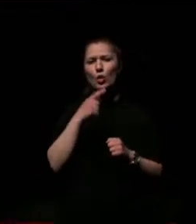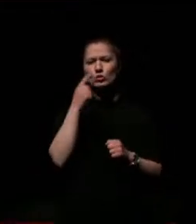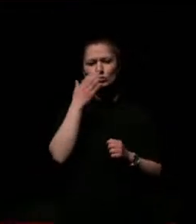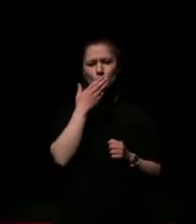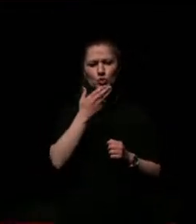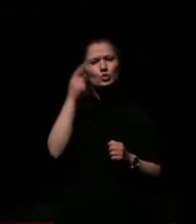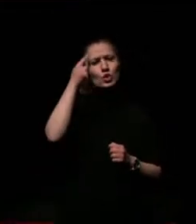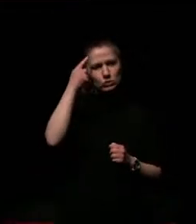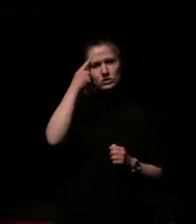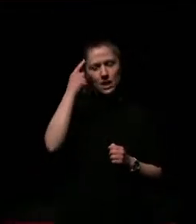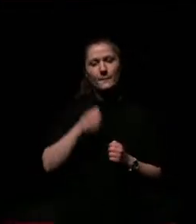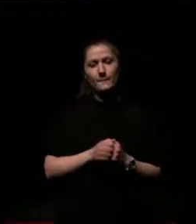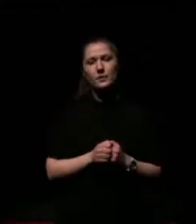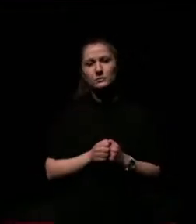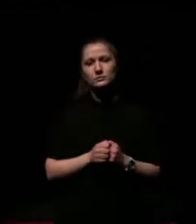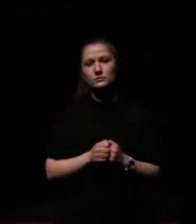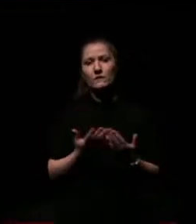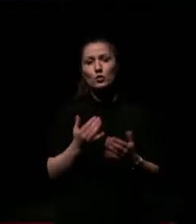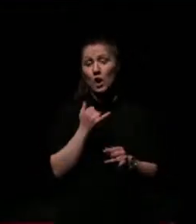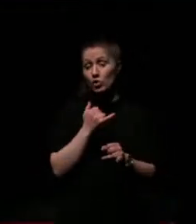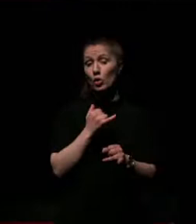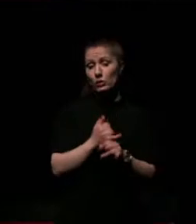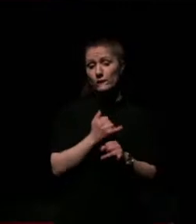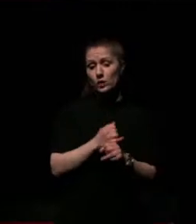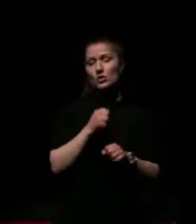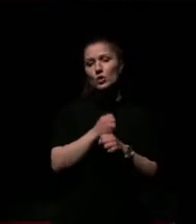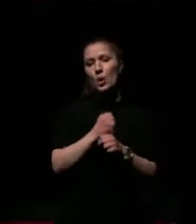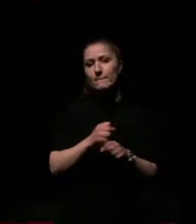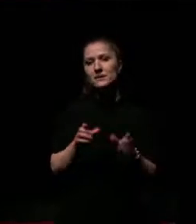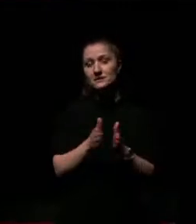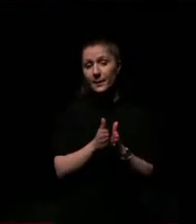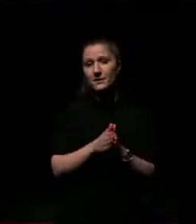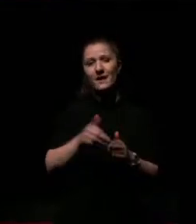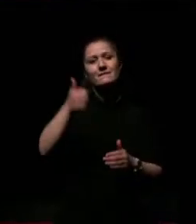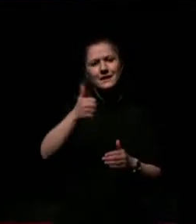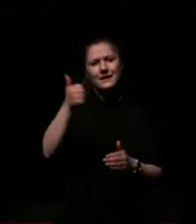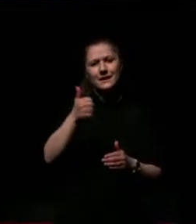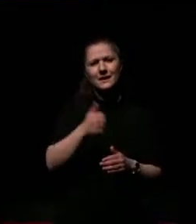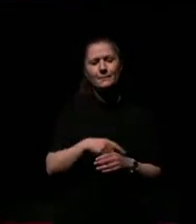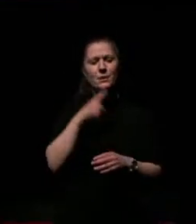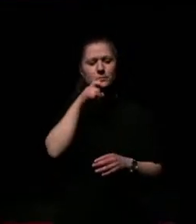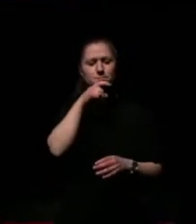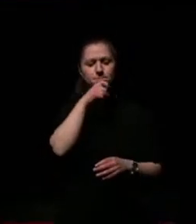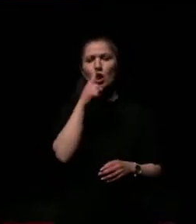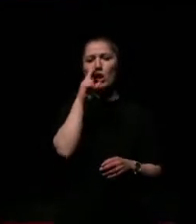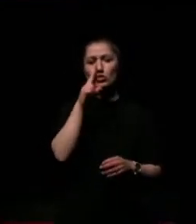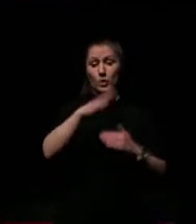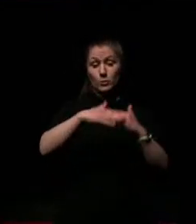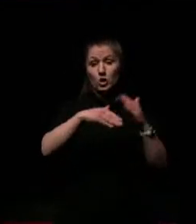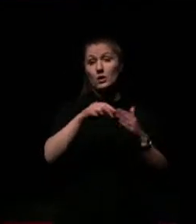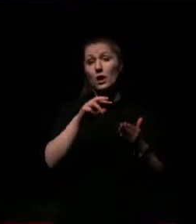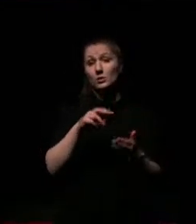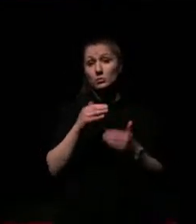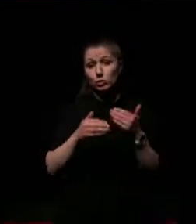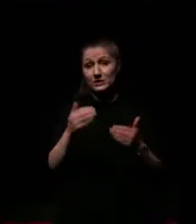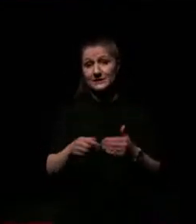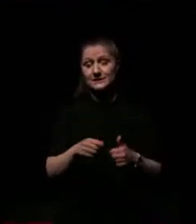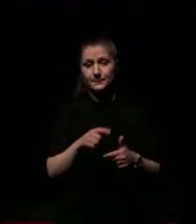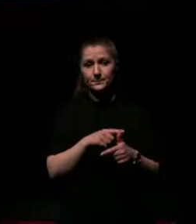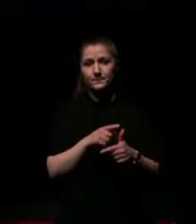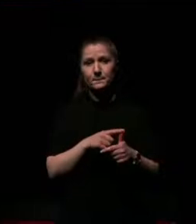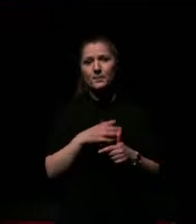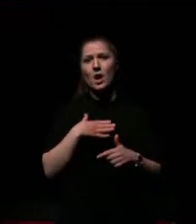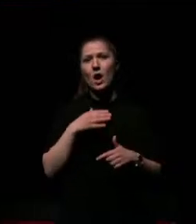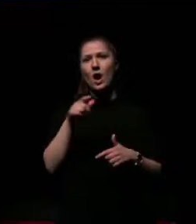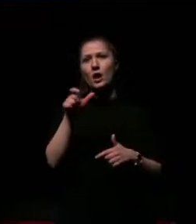og Finansstyret jobber sammen, noe som blir viktig når vi nå går inn i en komplisert og viktig nybyggprosess. Han sikrer at